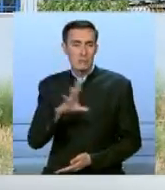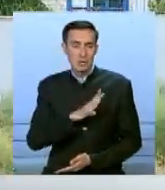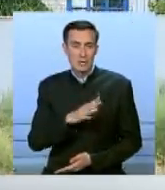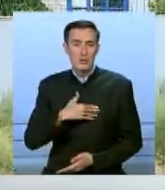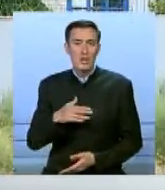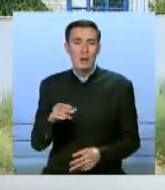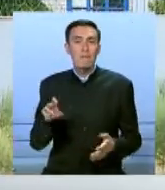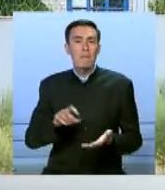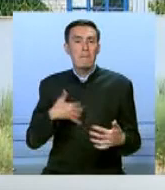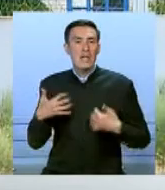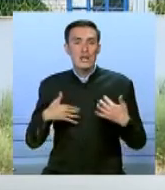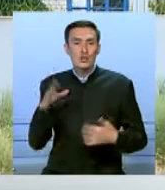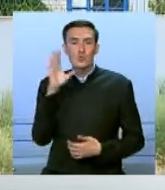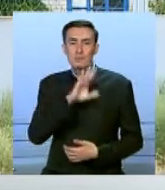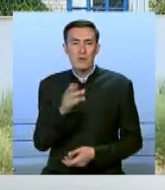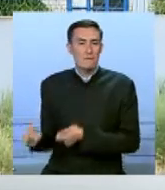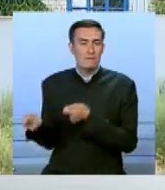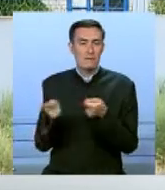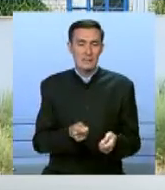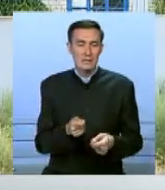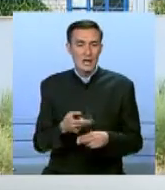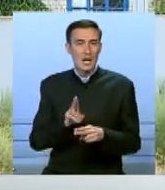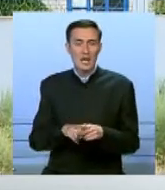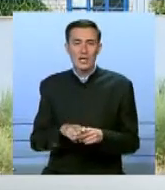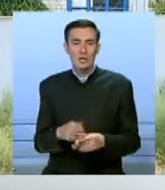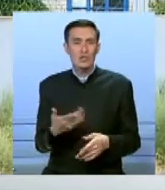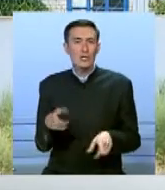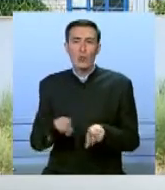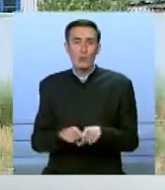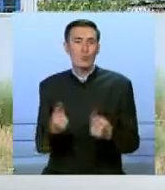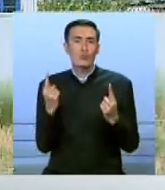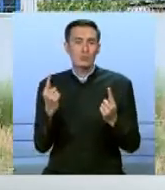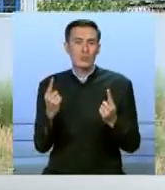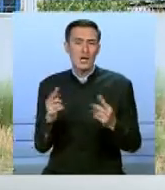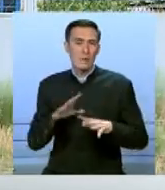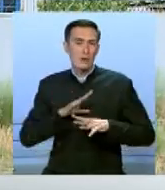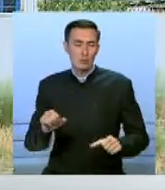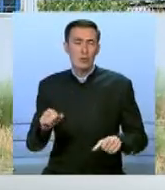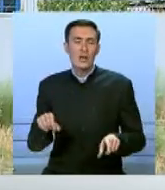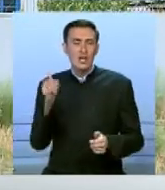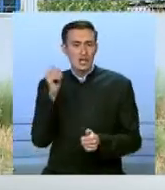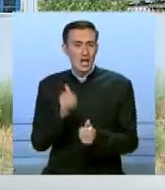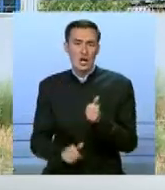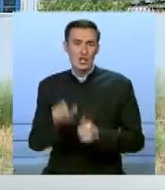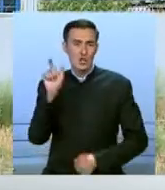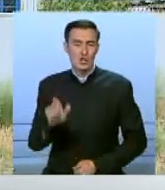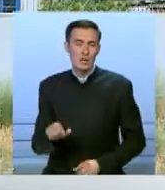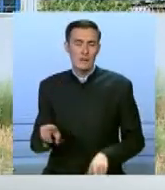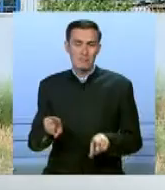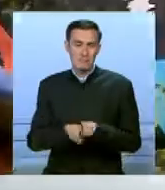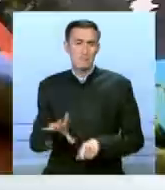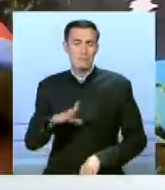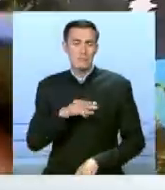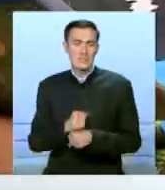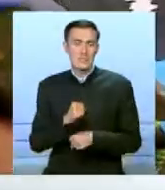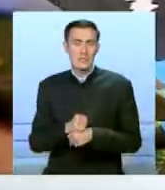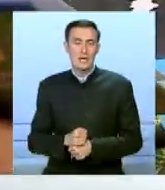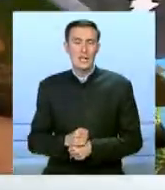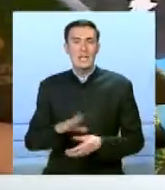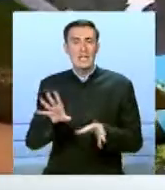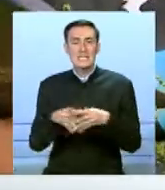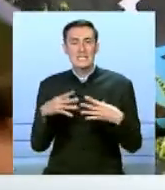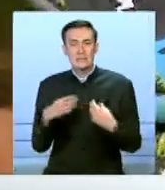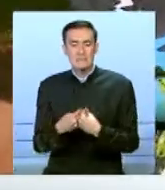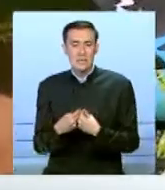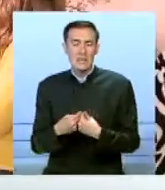что не успеем всех вынести. Я думаю, что это не такой уж героический поступок. На нашем месте каждый поступил бы так же. Для семьи